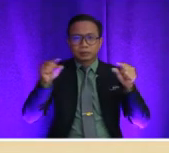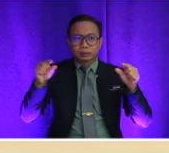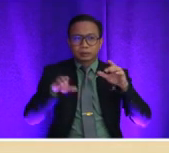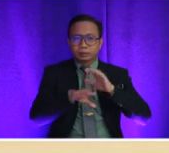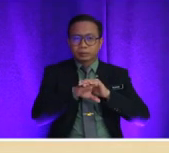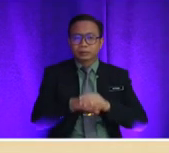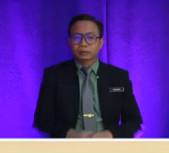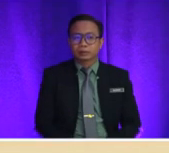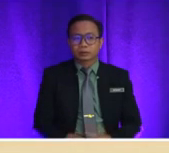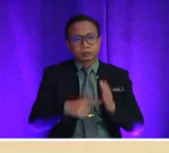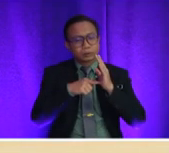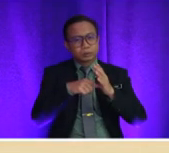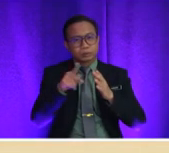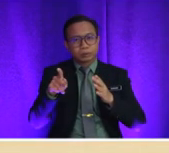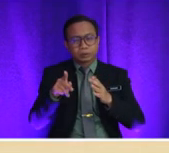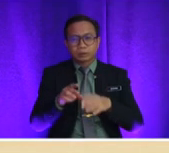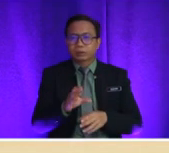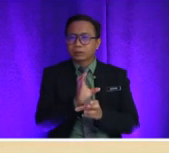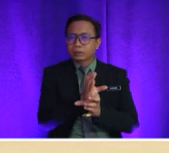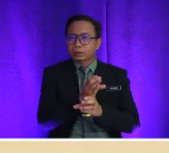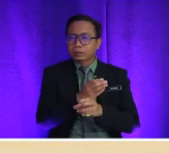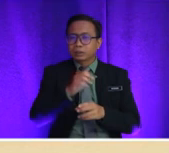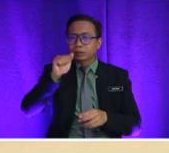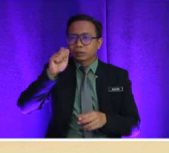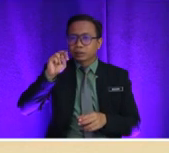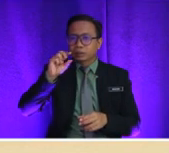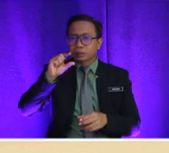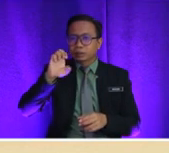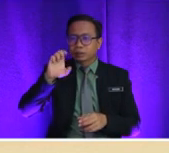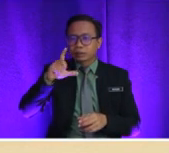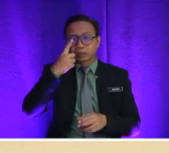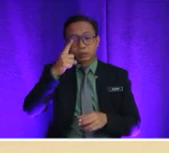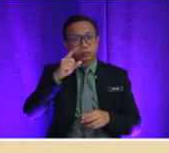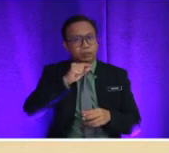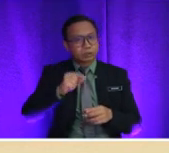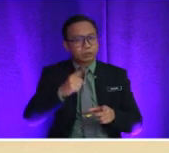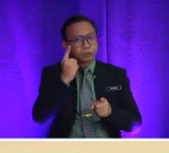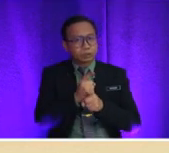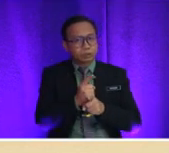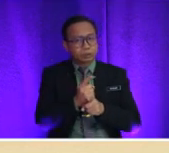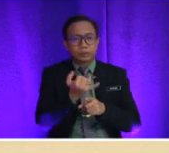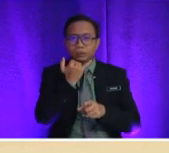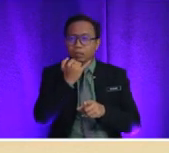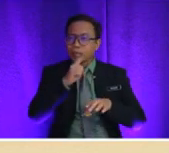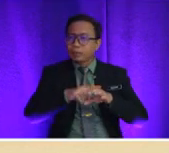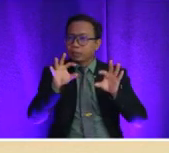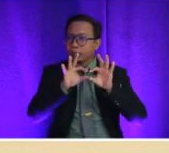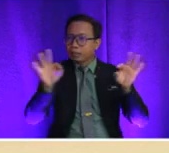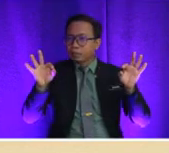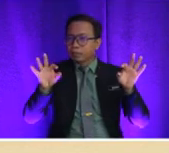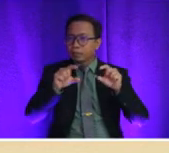oke ini menunjukkan ciri-ciri ke Angel Tuliskan betul bagi pernyataan yang betul dan salah bagi pernyataan yang tidak